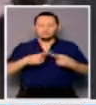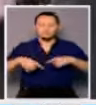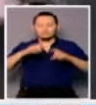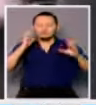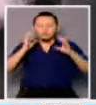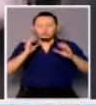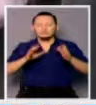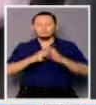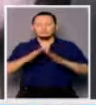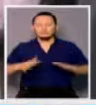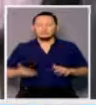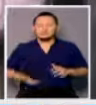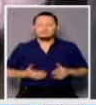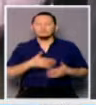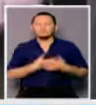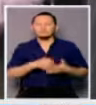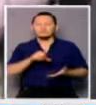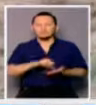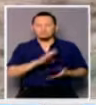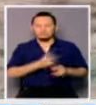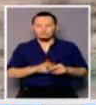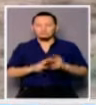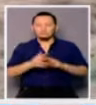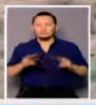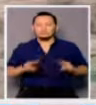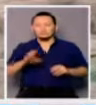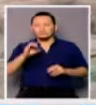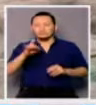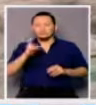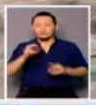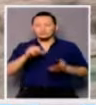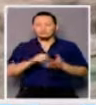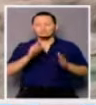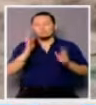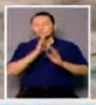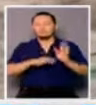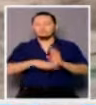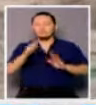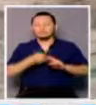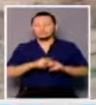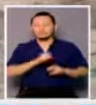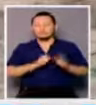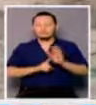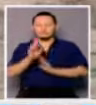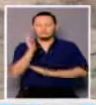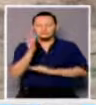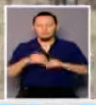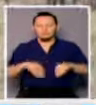мен аудан тұрғындары белсене қатысты. Алдымен аудан әкімі Серік Арыстан саябақтың жағдайын бақылап, өзі бастап тал